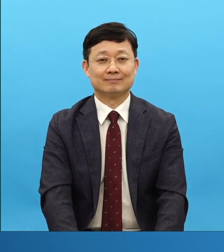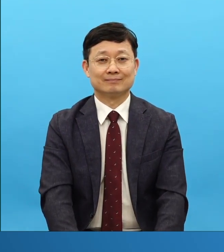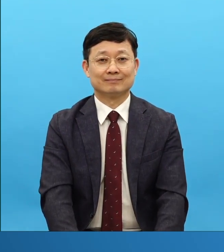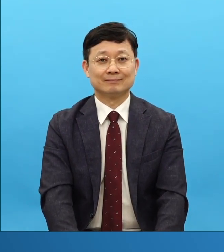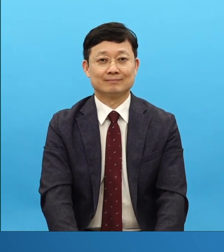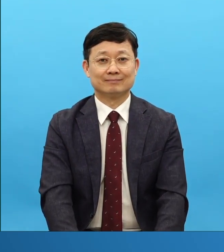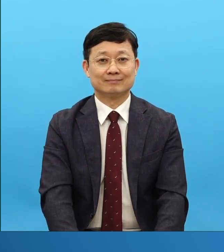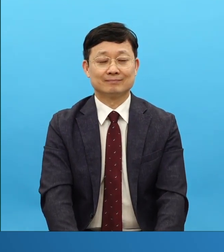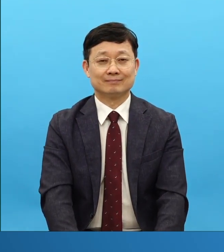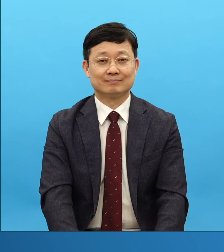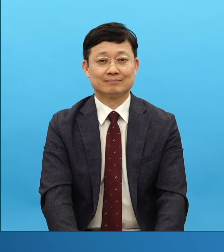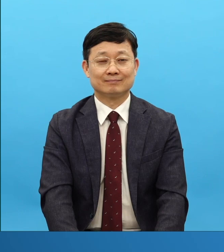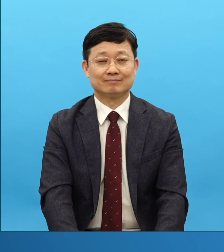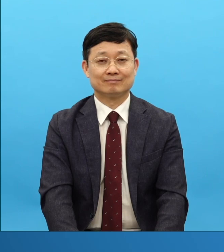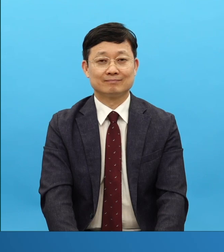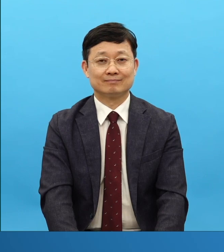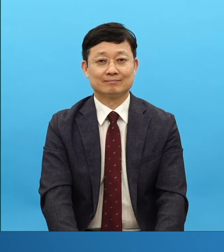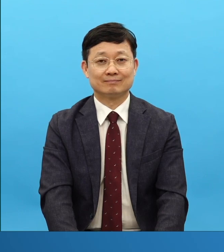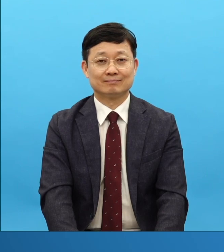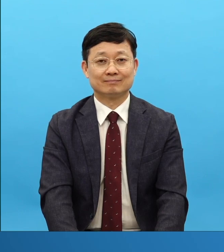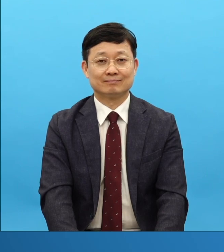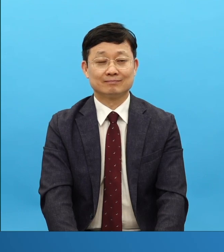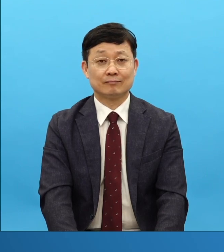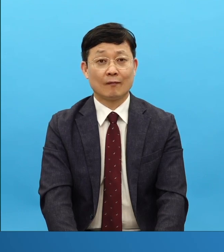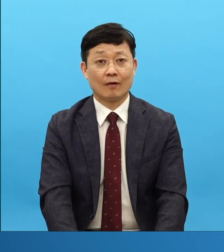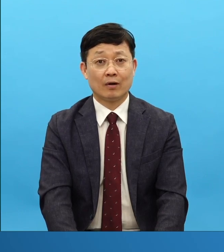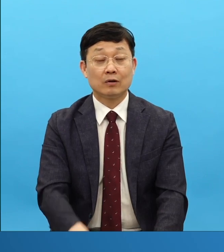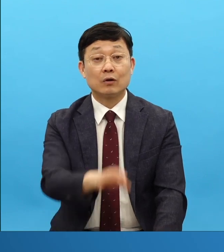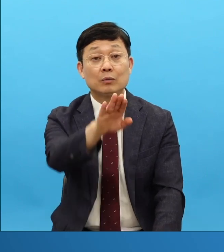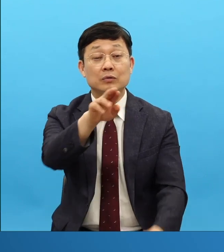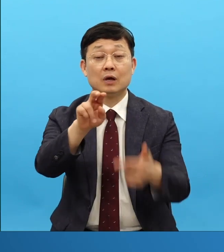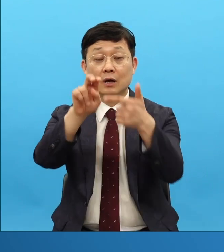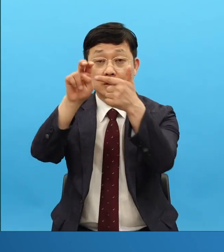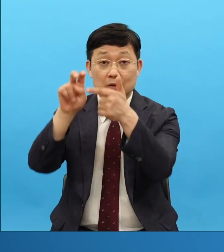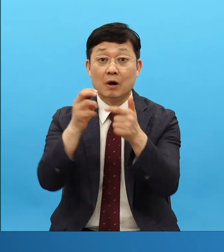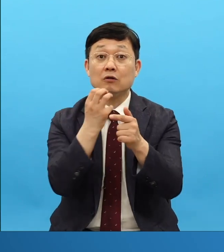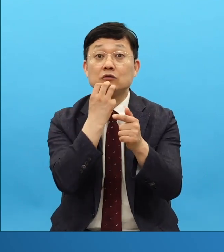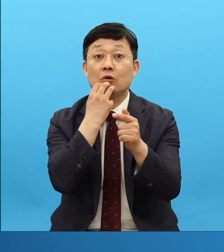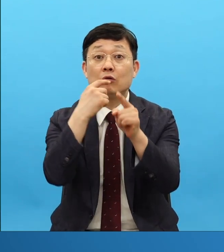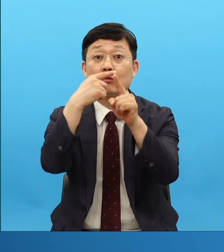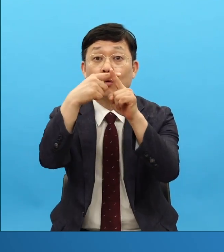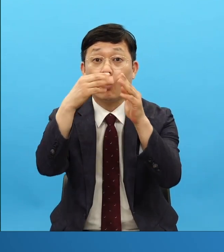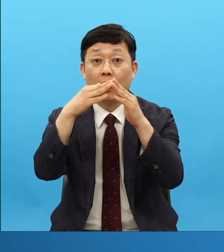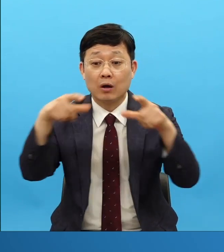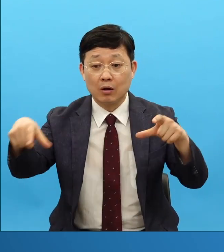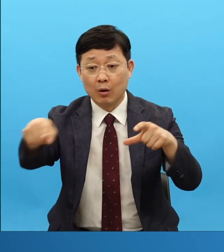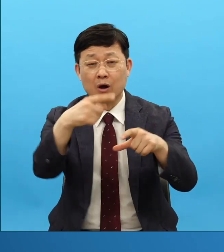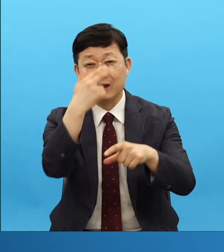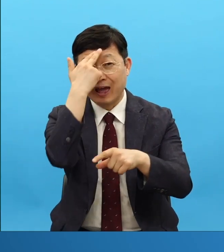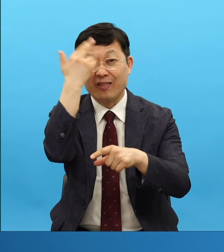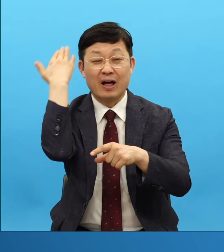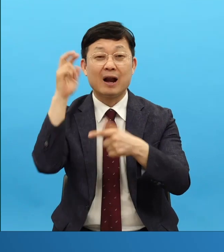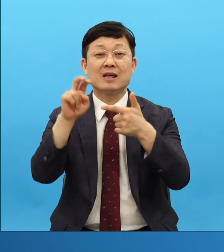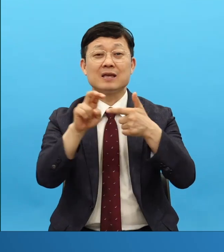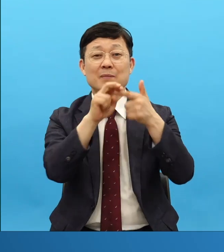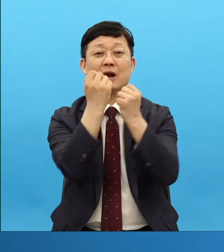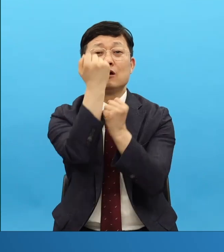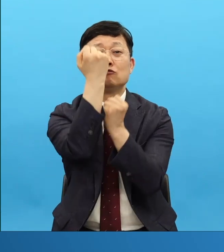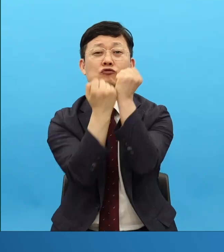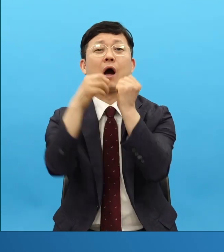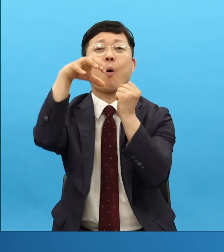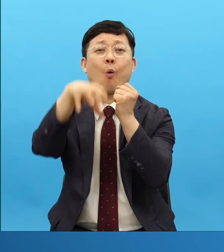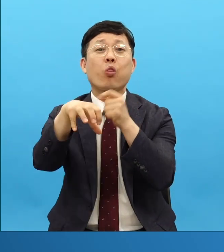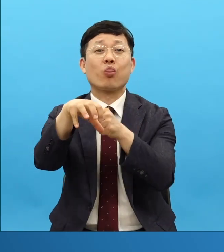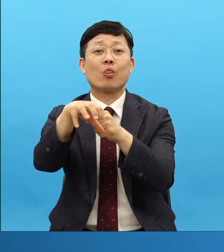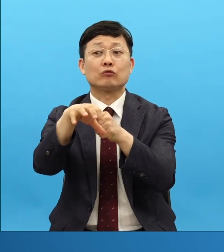다 정복이라. 이번에 그도 우리 임마누엘 서울교회. 그건 원래 임마누엘 수양관이에요. 그거 모르겠죠. And so wherever you step, God will give that land to you.